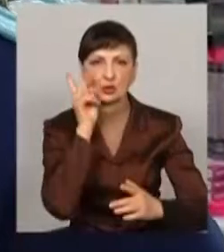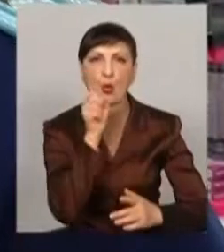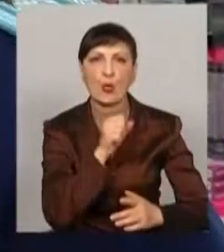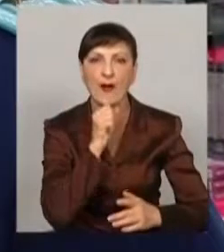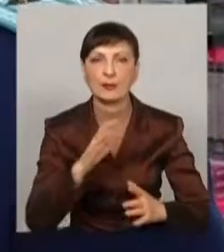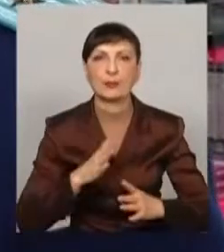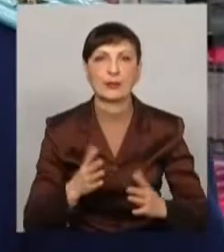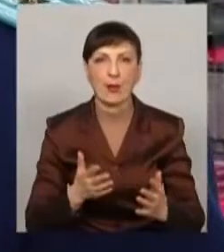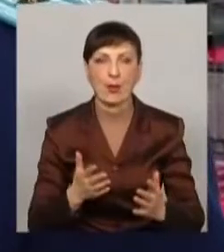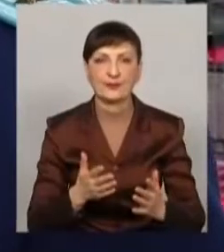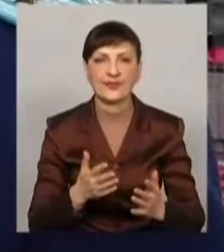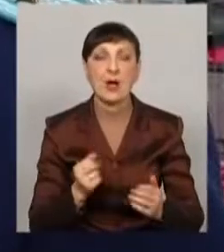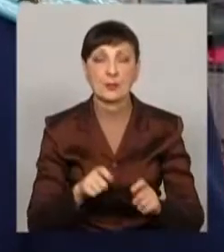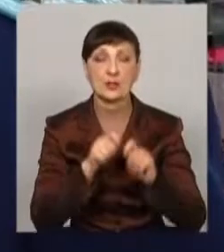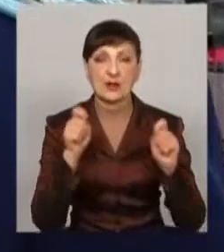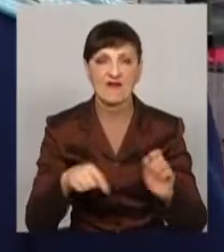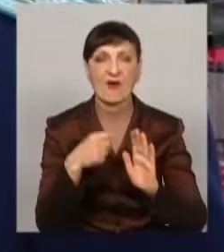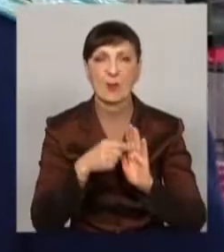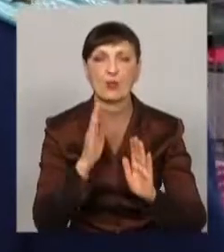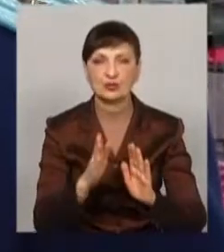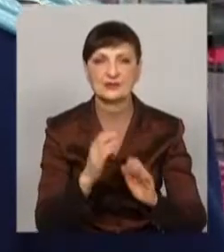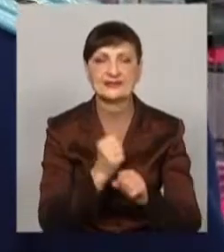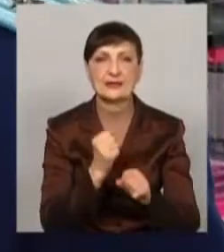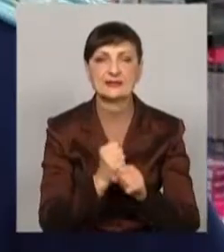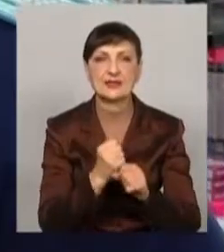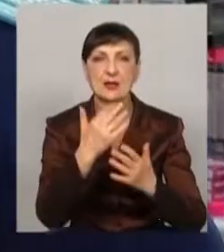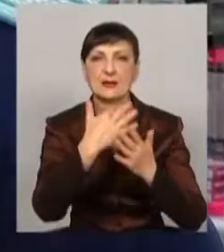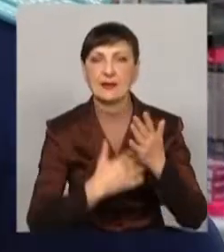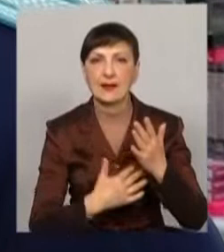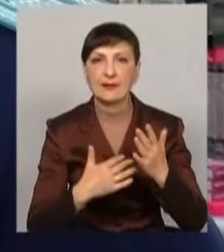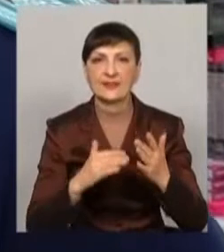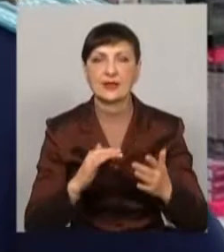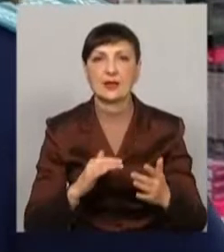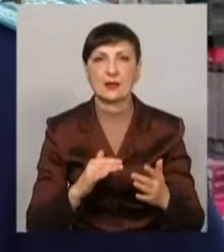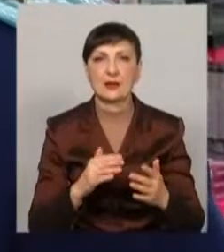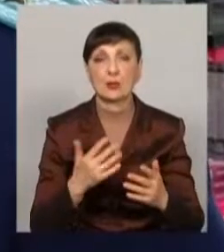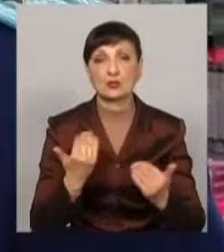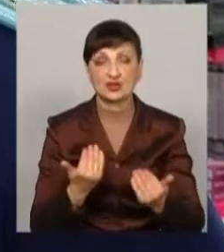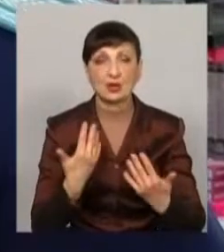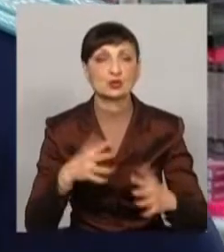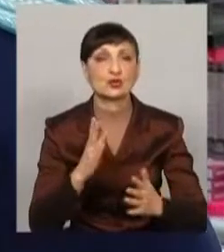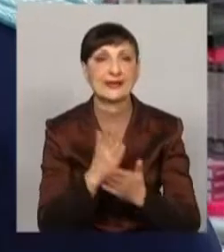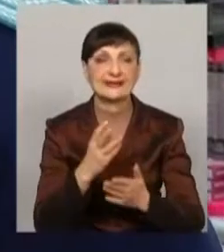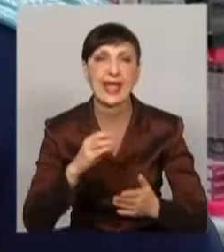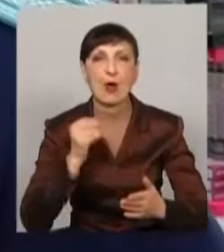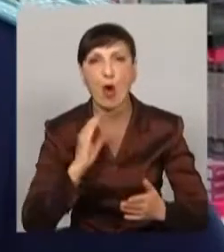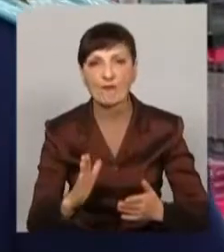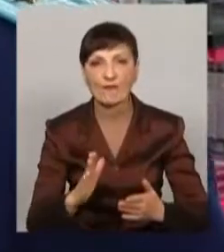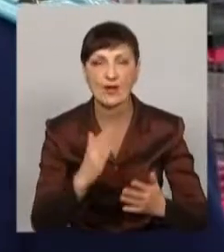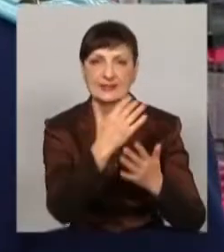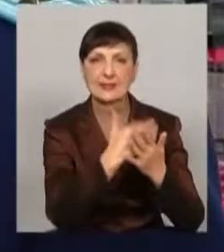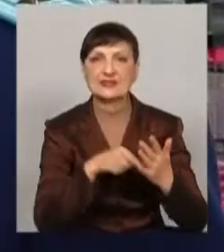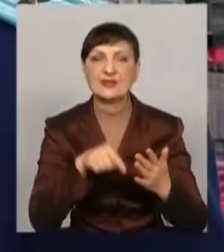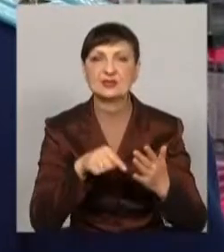инициировать вопрос о создании платформы, может быть, на базе действующих платформ, там, ЕГОВ и так далее, чтобы